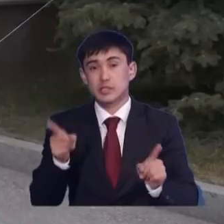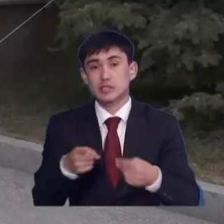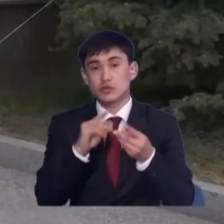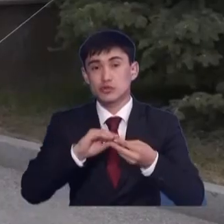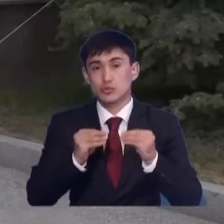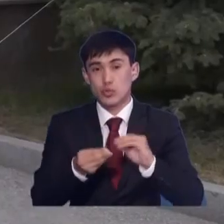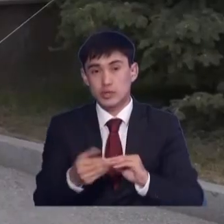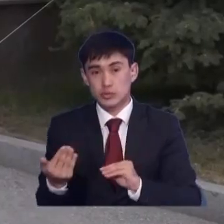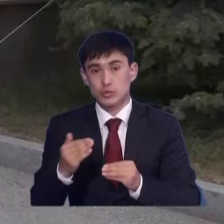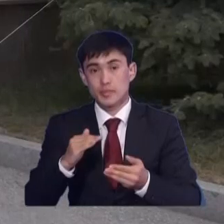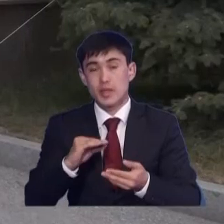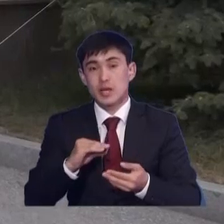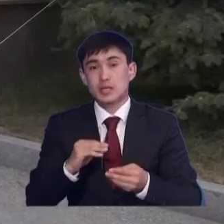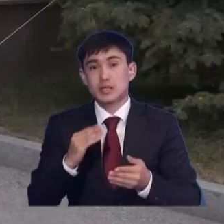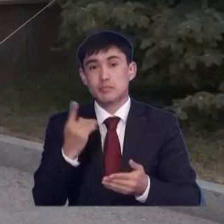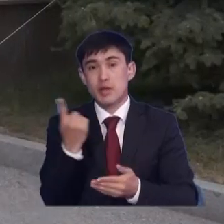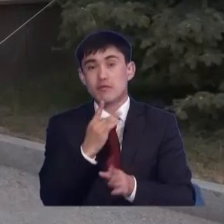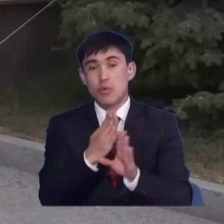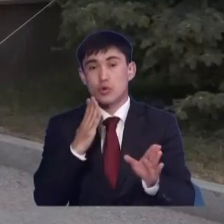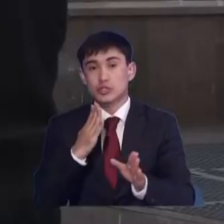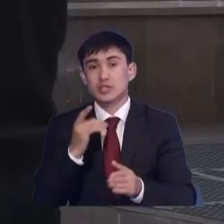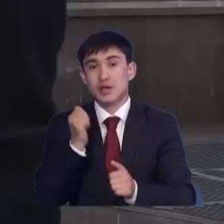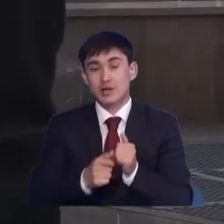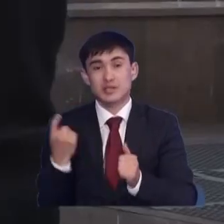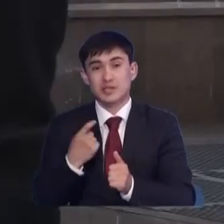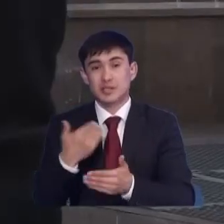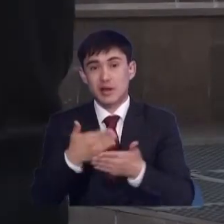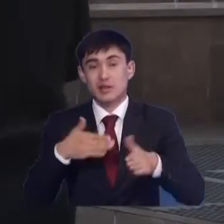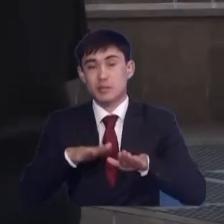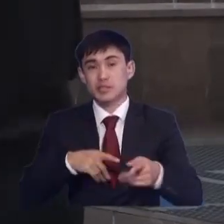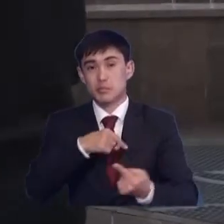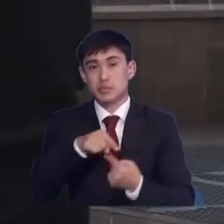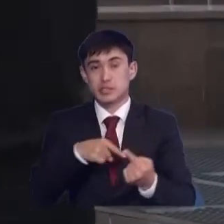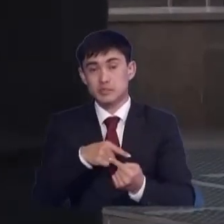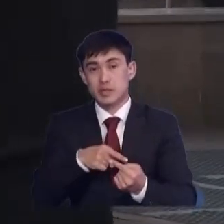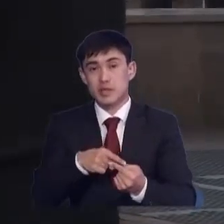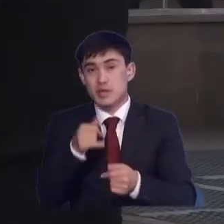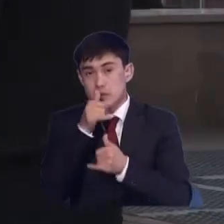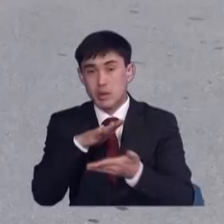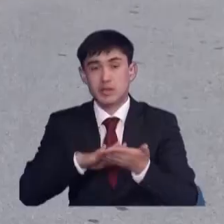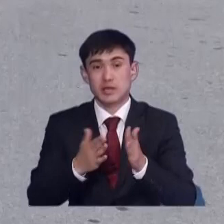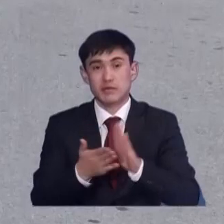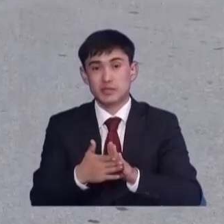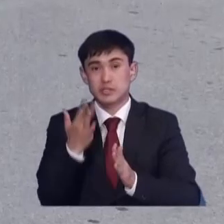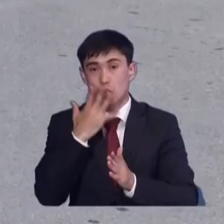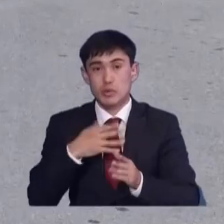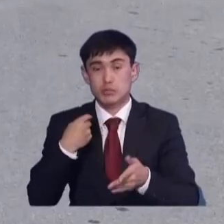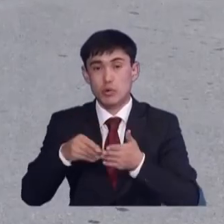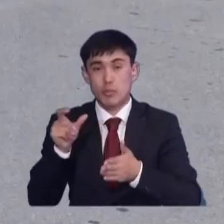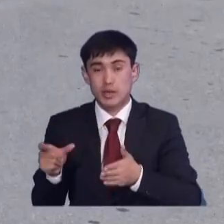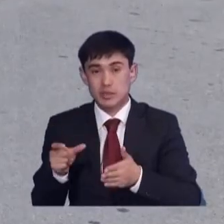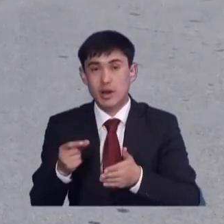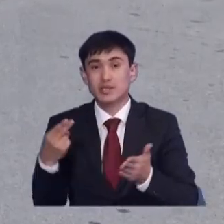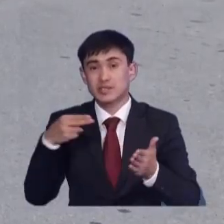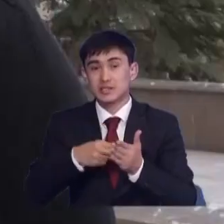создавшуюся ситуацию в первую очередь несет каждый крестьянин. Ранее местные предприниматели не смогли договориться с зарубежными покупателями